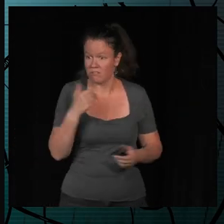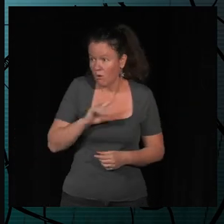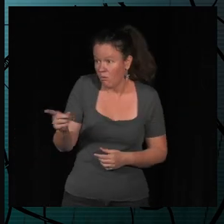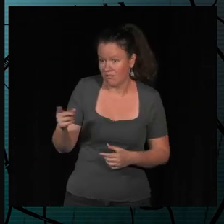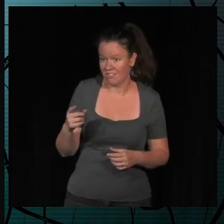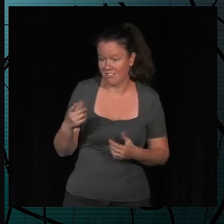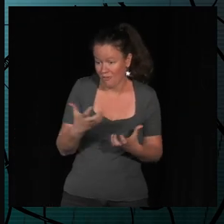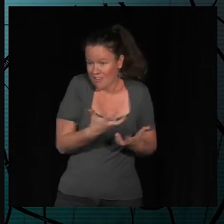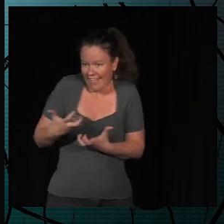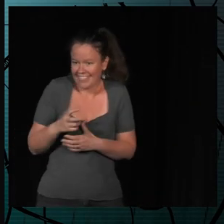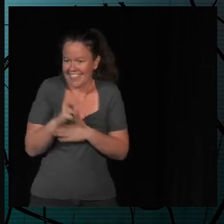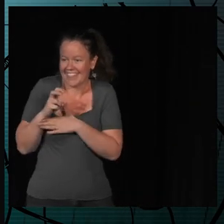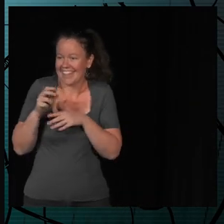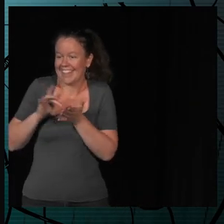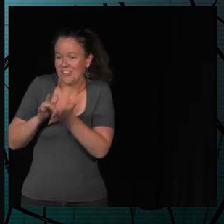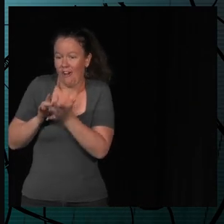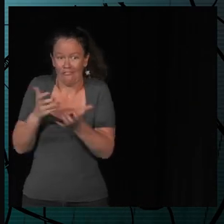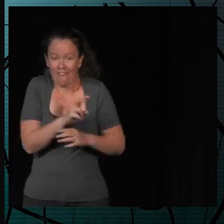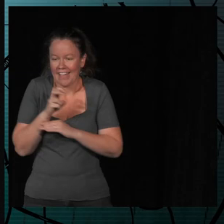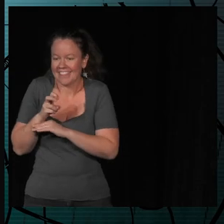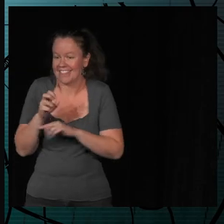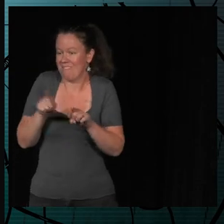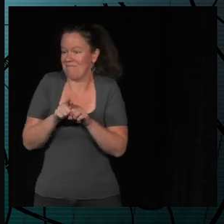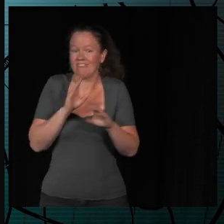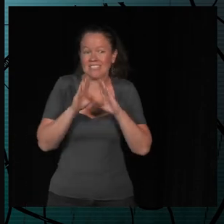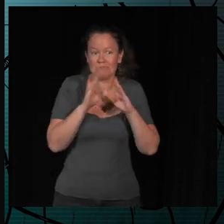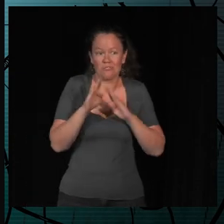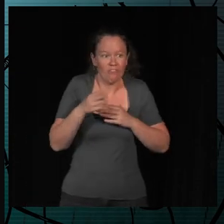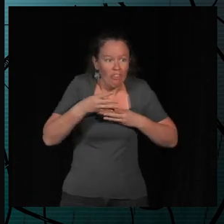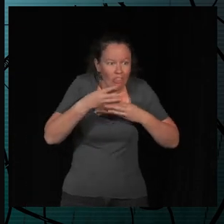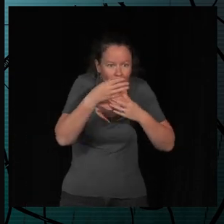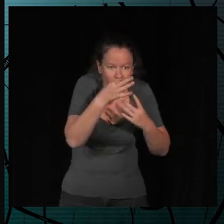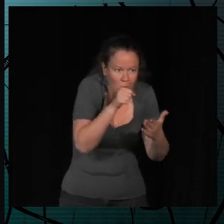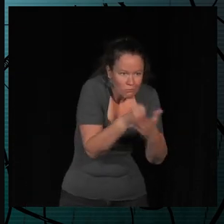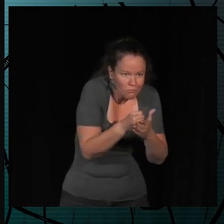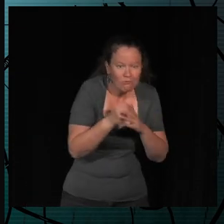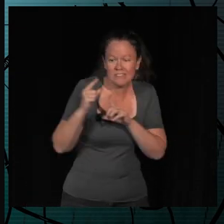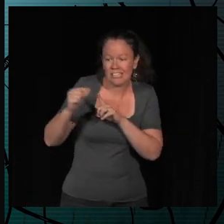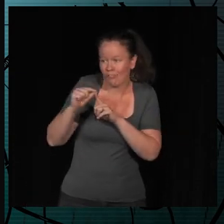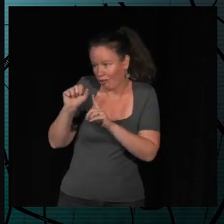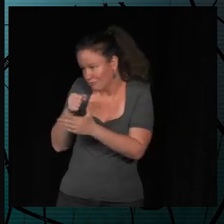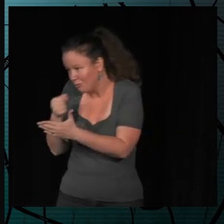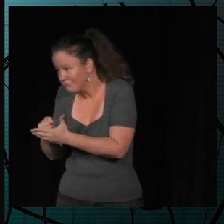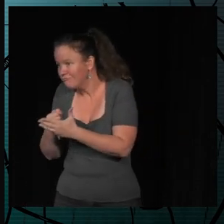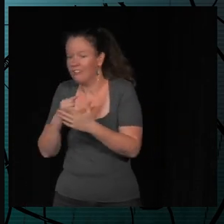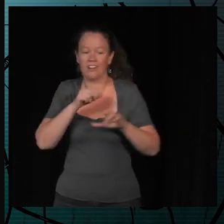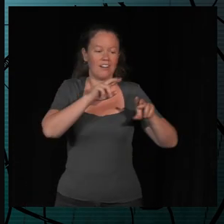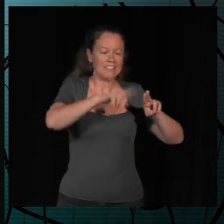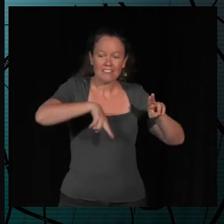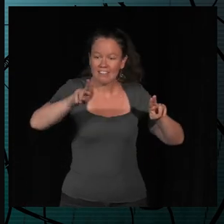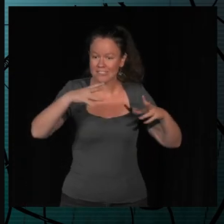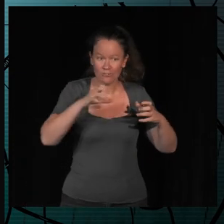enfin voilà donc c'est voilà Facebook bah il va faire en sorte que vous resez dessis vous alliez pas sur TikTok Netflix va faire en sorte que vous alliez pas sur prime enfin